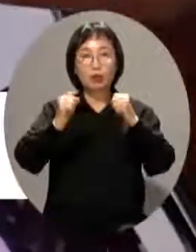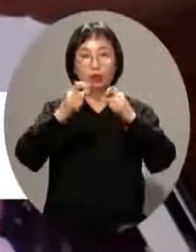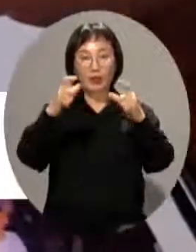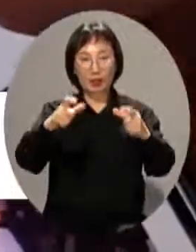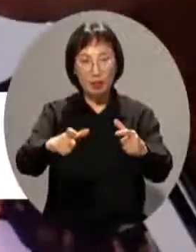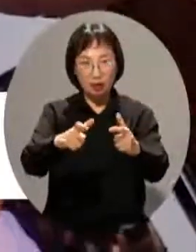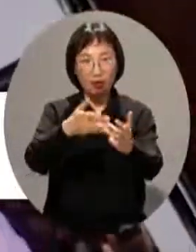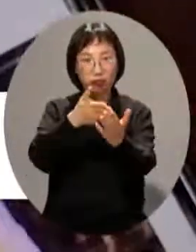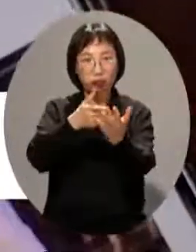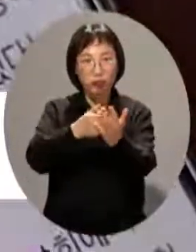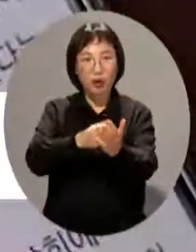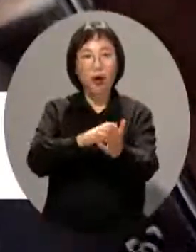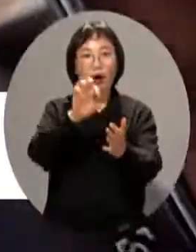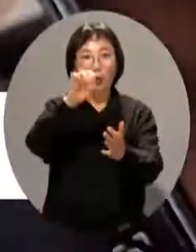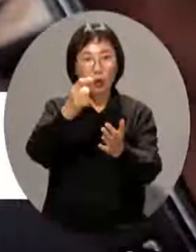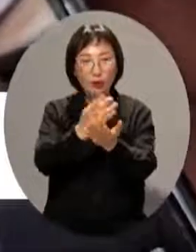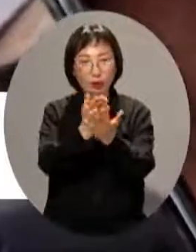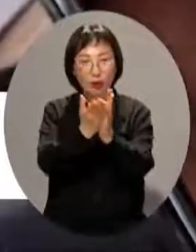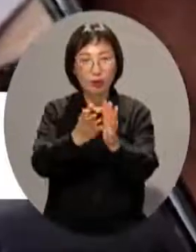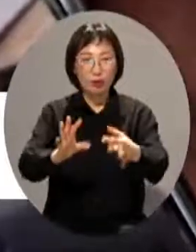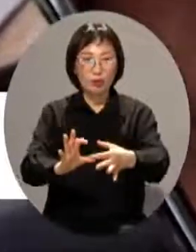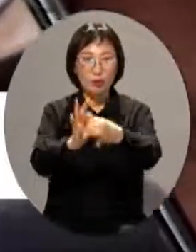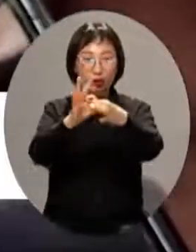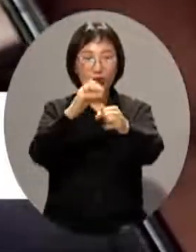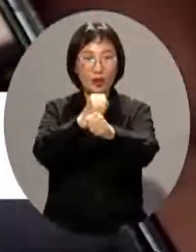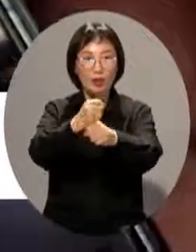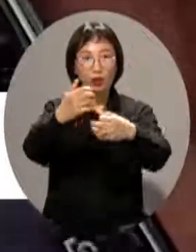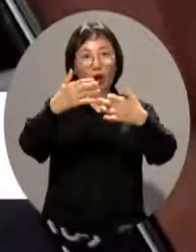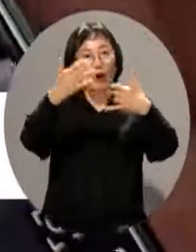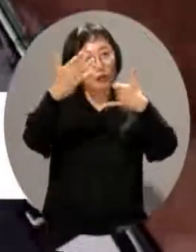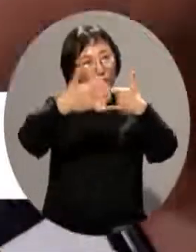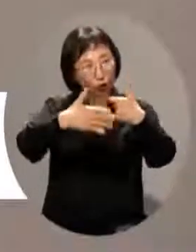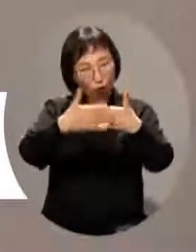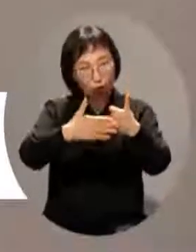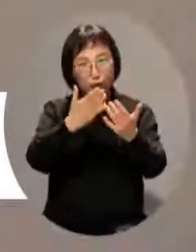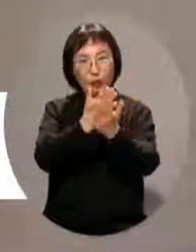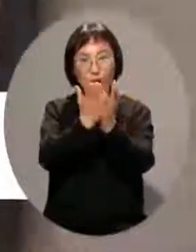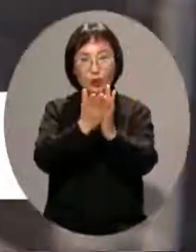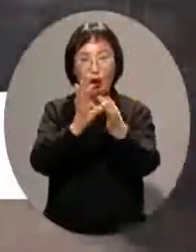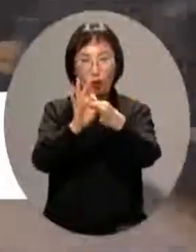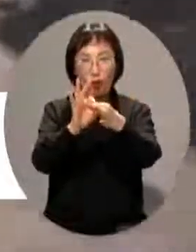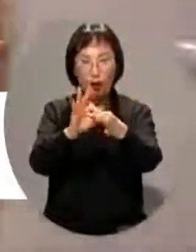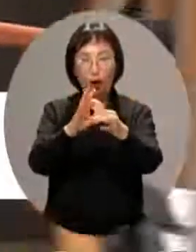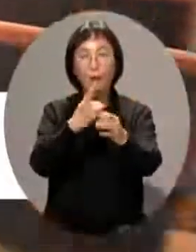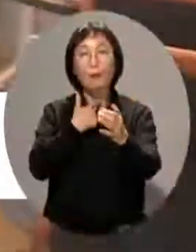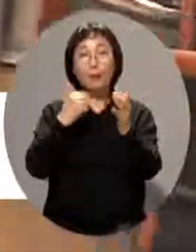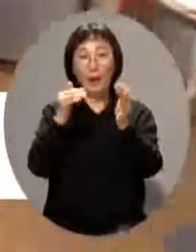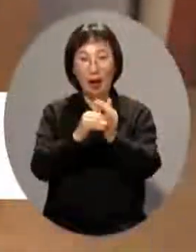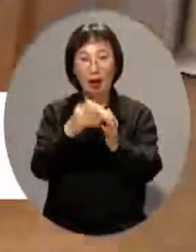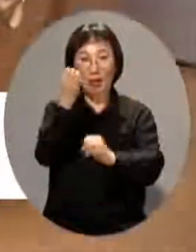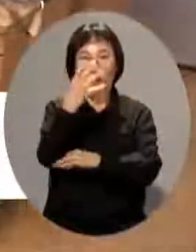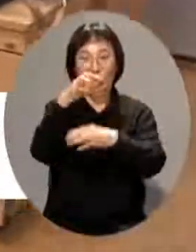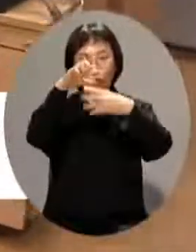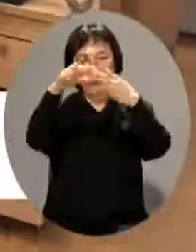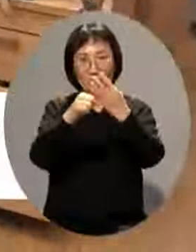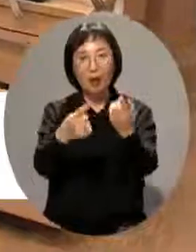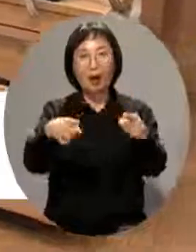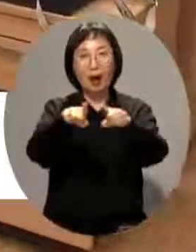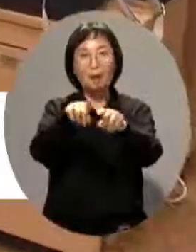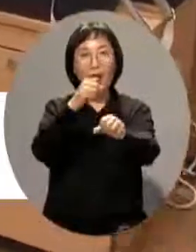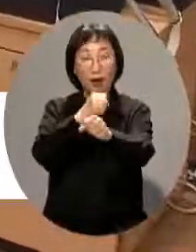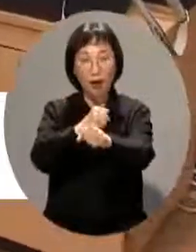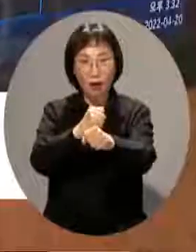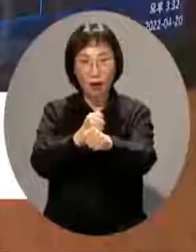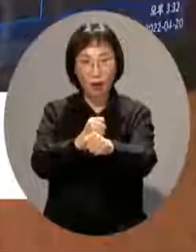포털 사이트와 제휴를 맺고 뉴스 서비스를 시작했고 유튜브 채널을 통해서 는 기존 프로그램을 공유하는 것을 넘어